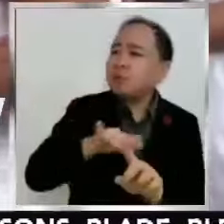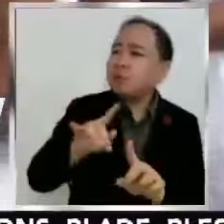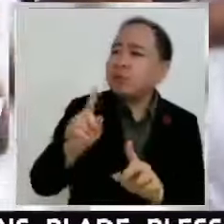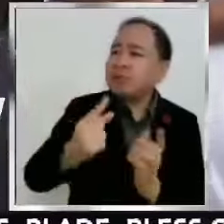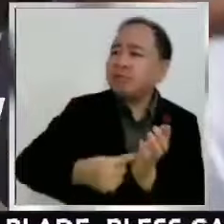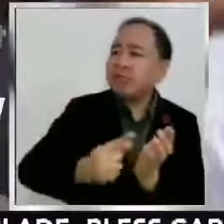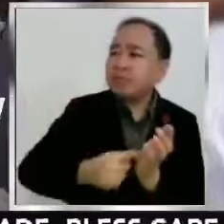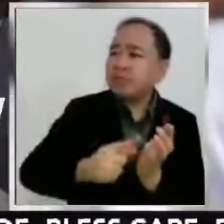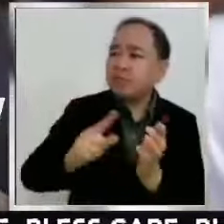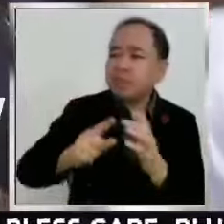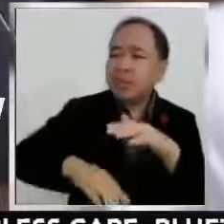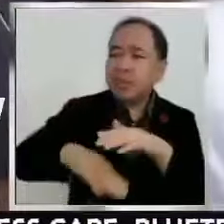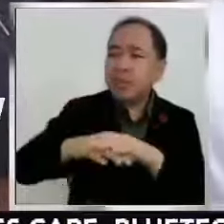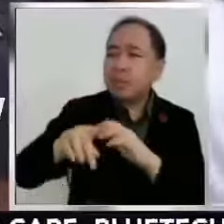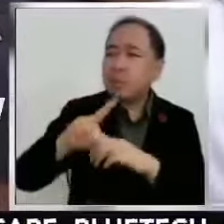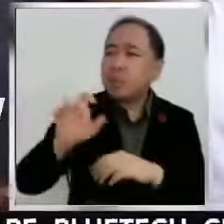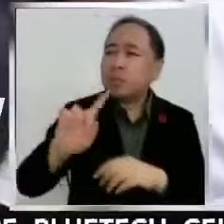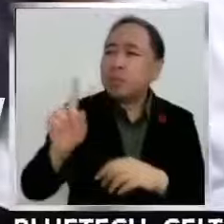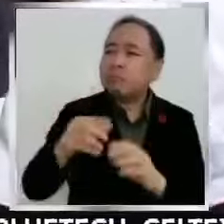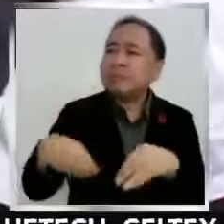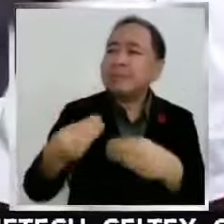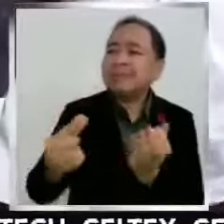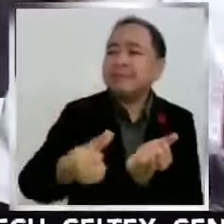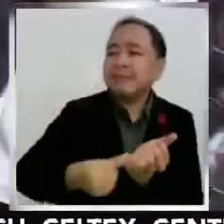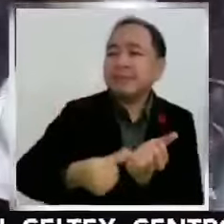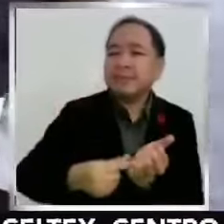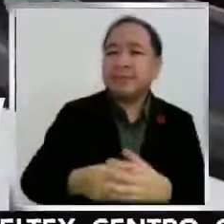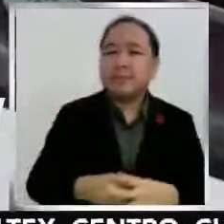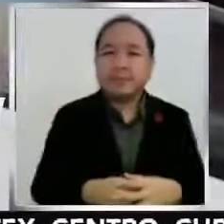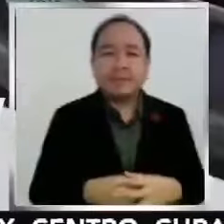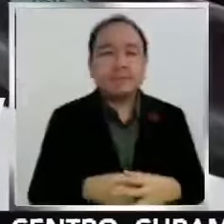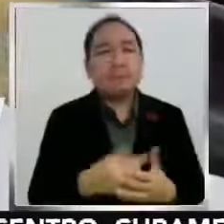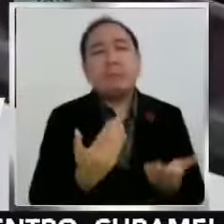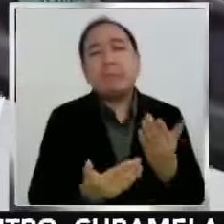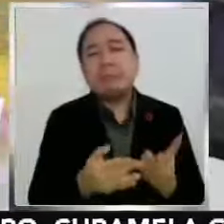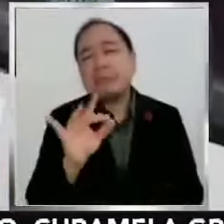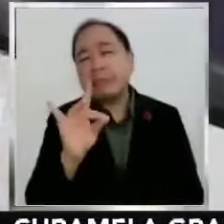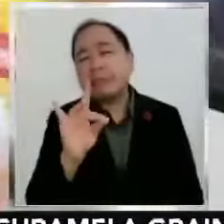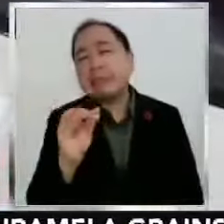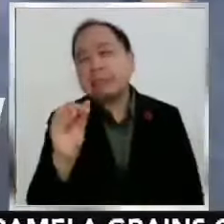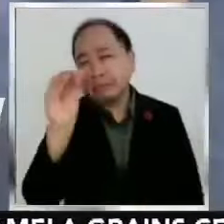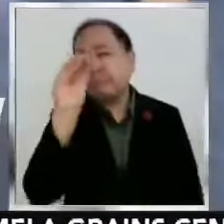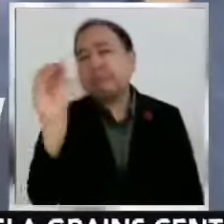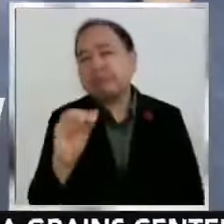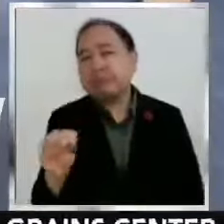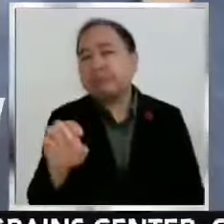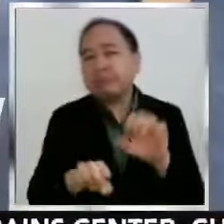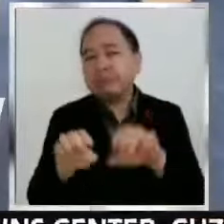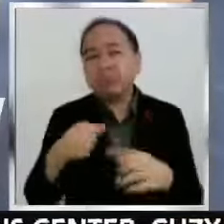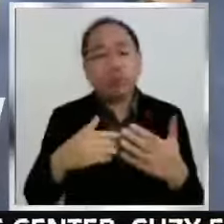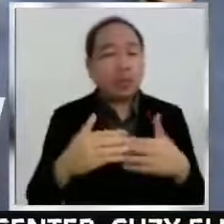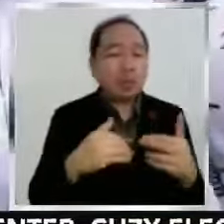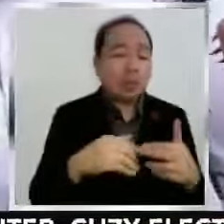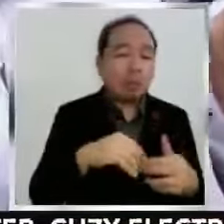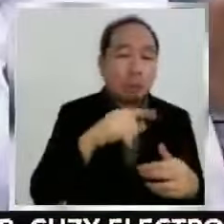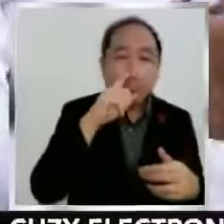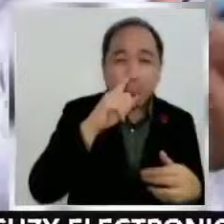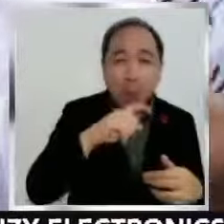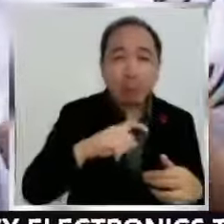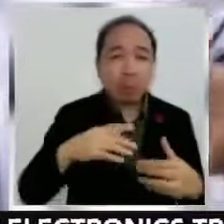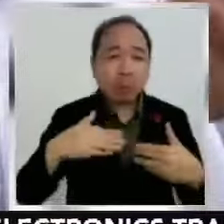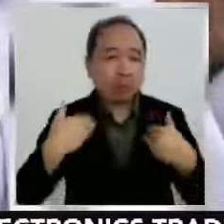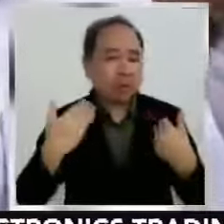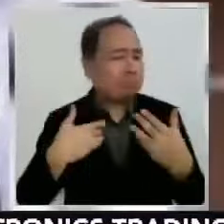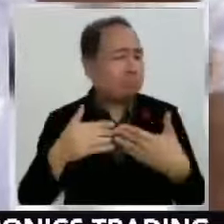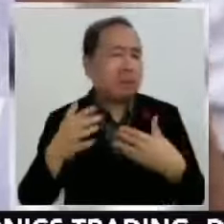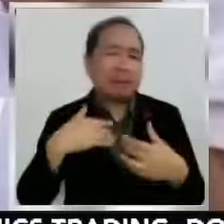pinakamataas? Ano po, mga 80 po. Bata man o matanda, hindi alintana ang maalinsangang